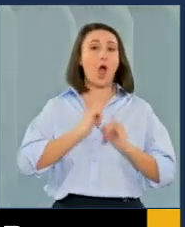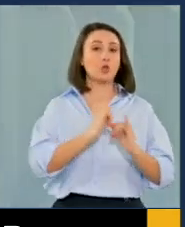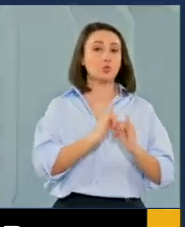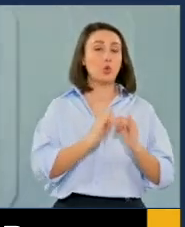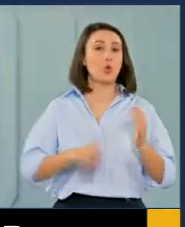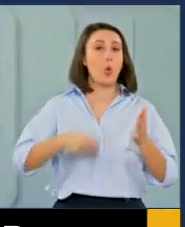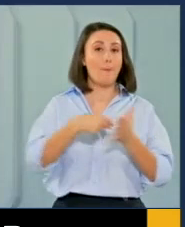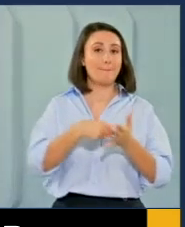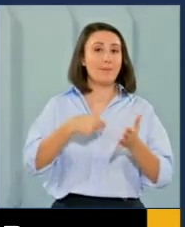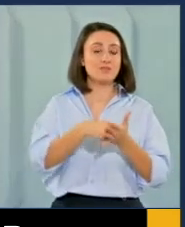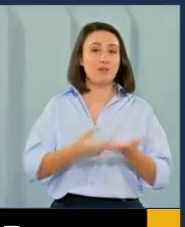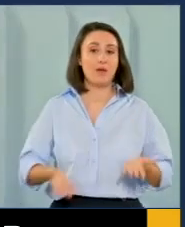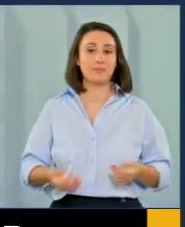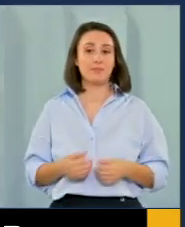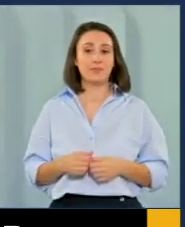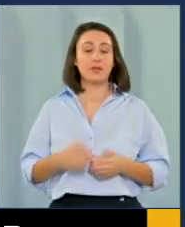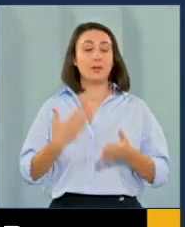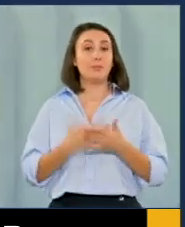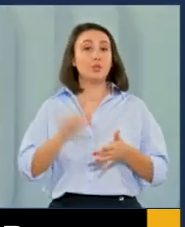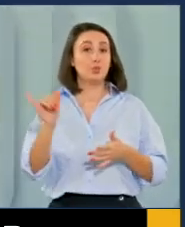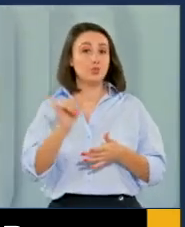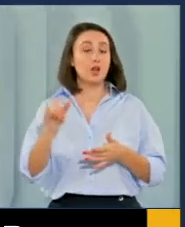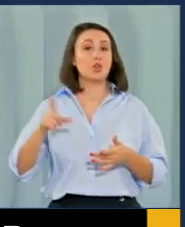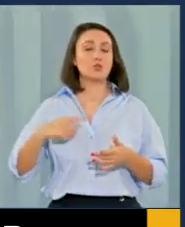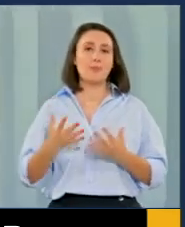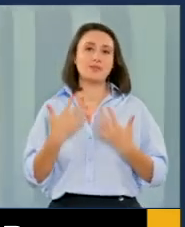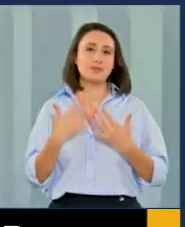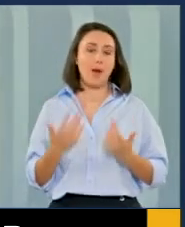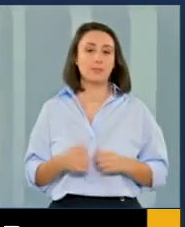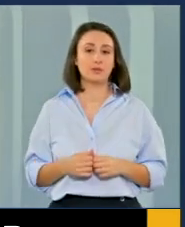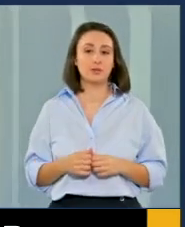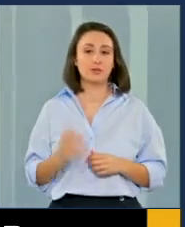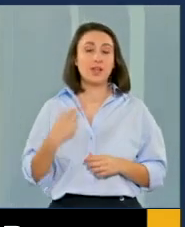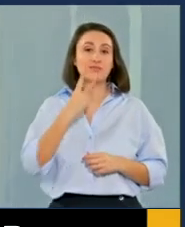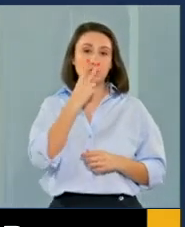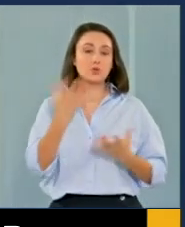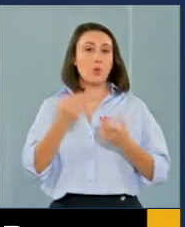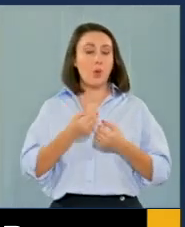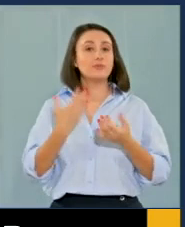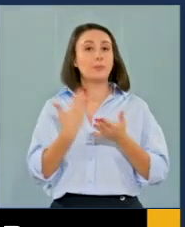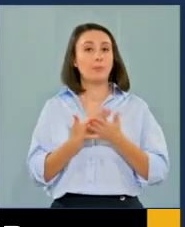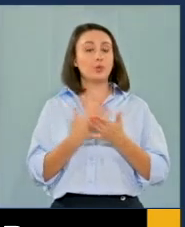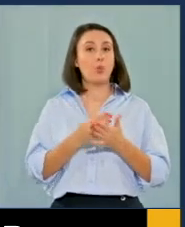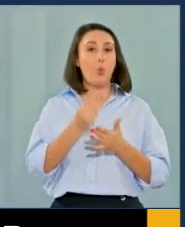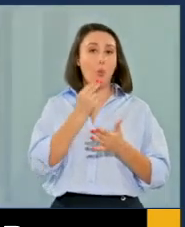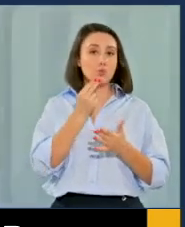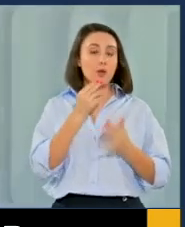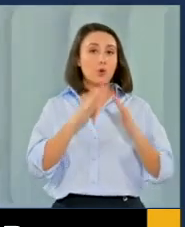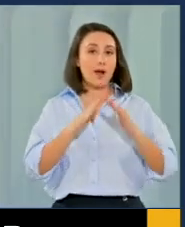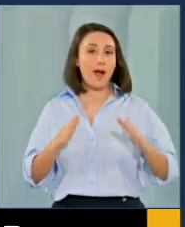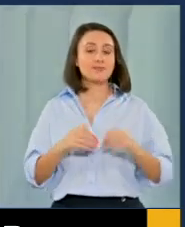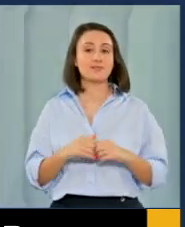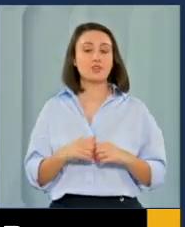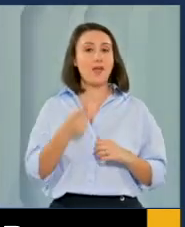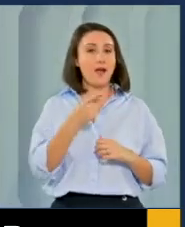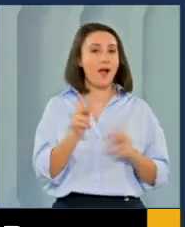de compensare pentru cei care sunt mai vulnerabili. Și ați văzut că s-au luat și pentru consumatorii casnici, pe gaze